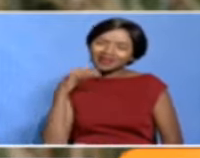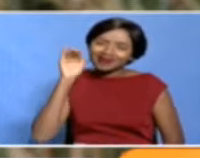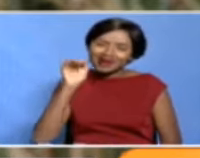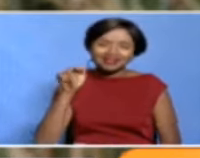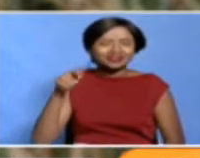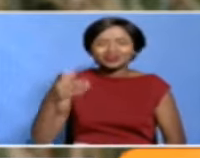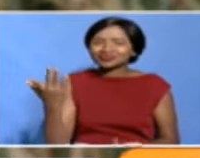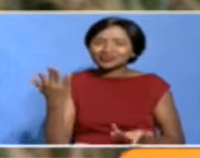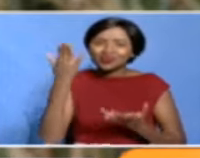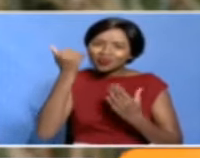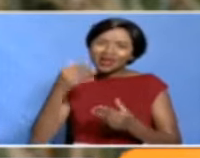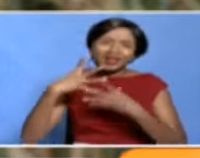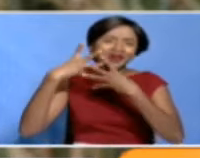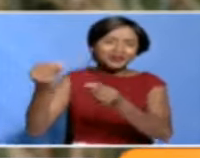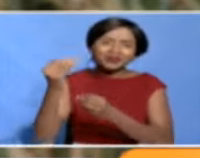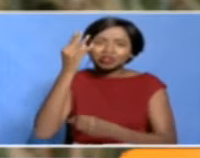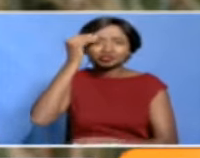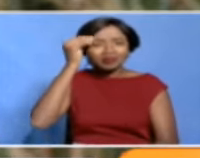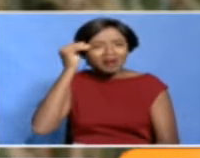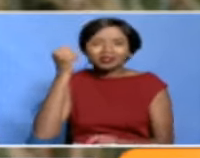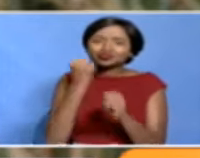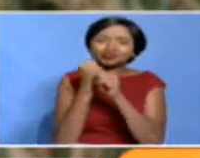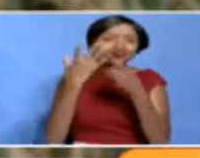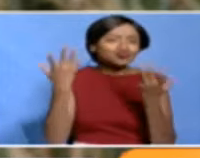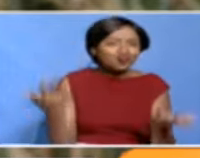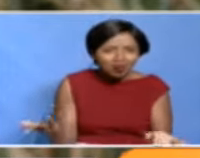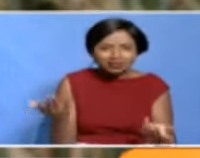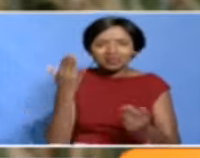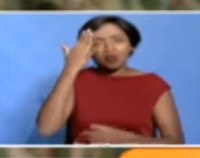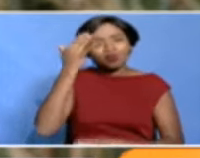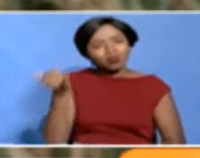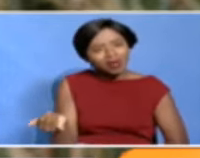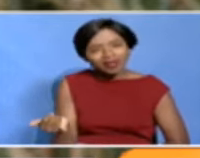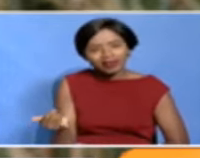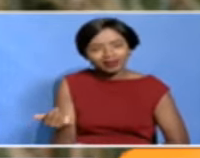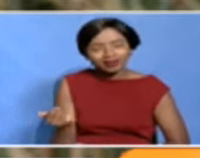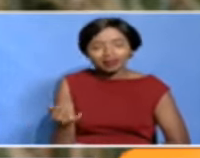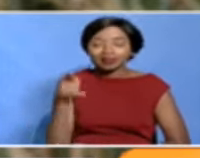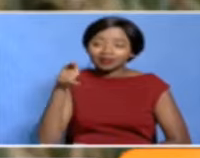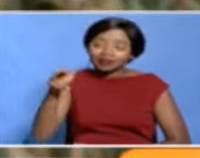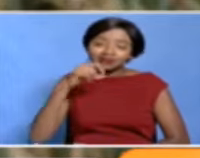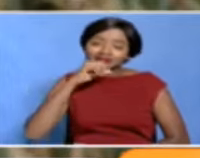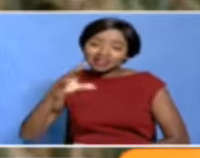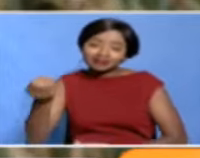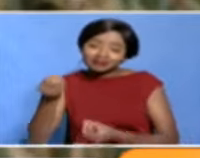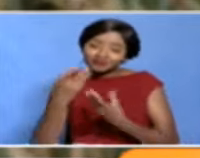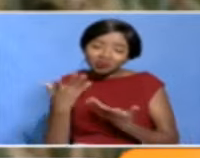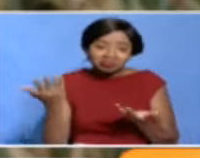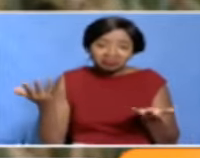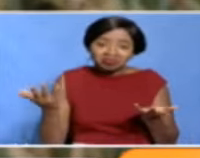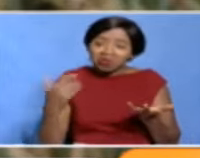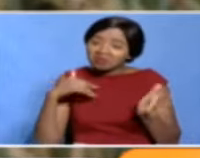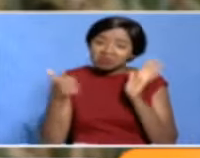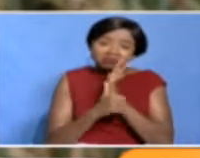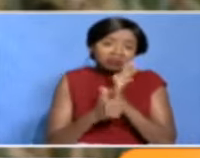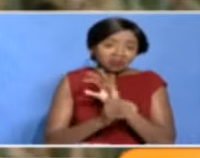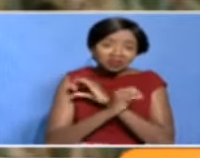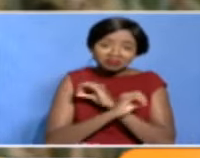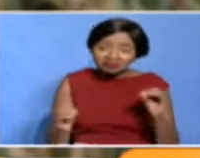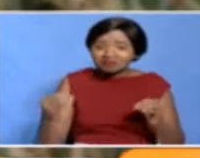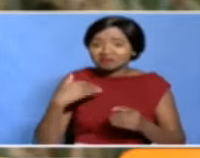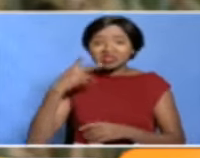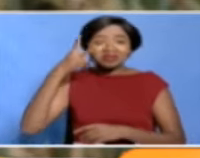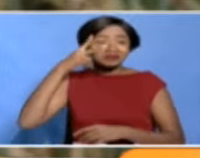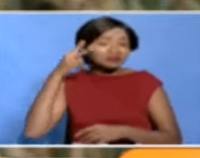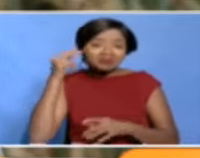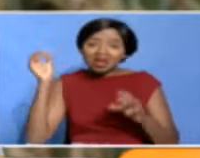gani unafanya unatoroka hapa, kwa nini umeenda Somali, unafanya nini huko sasa. Basi akaniambia hana shida yote na hakuna umalifu anafanya, yeye anasoma